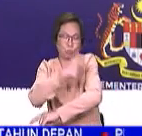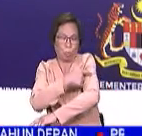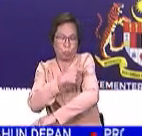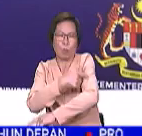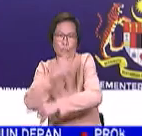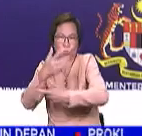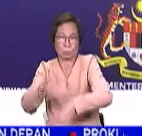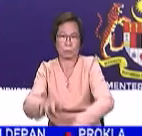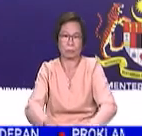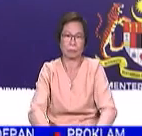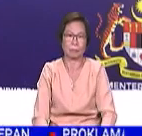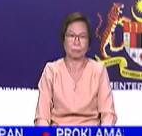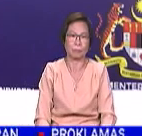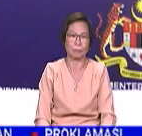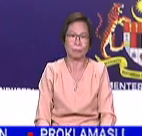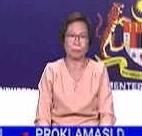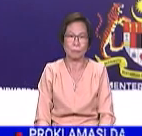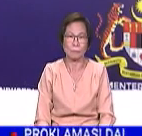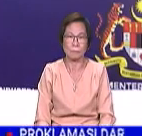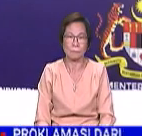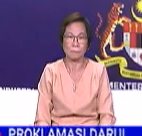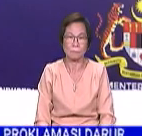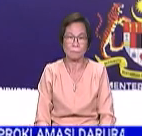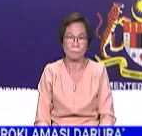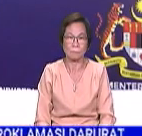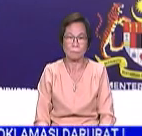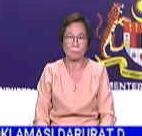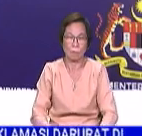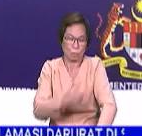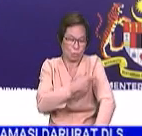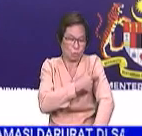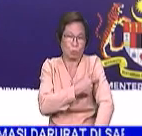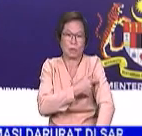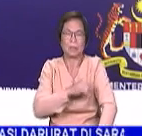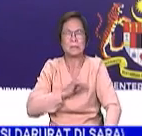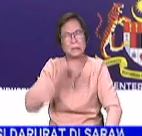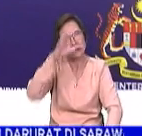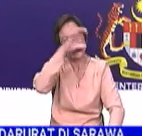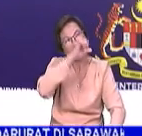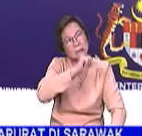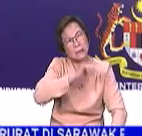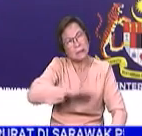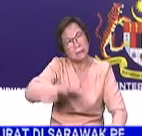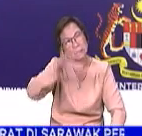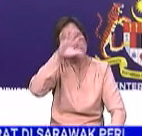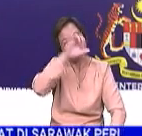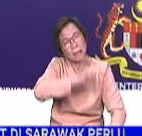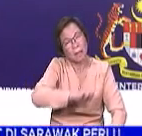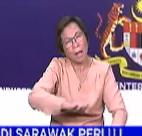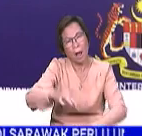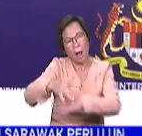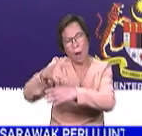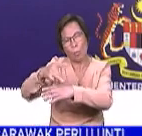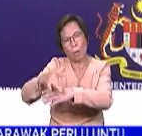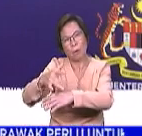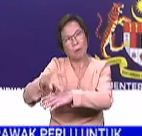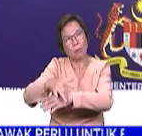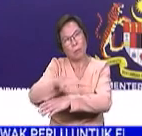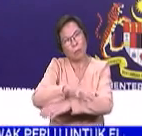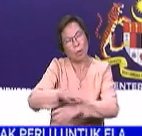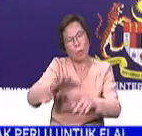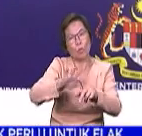boa kirim dulu juga kita kita jangka kanan pada seawal mungkin